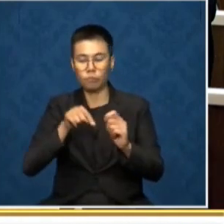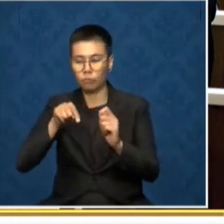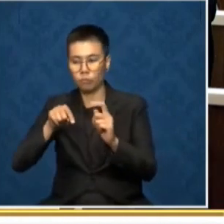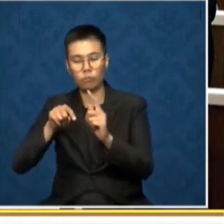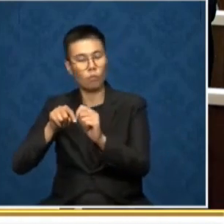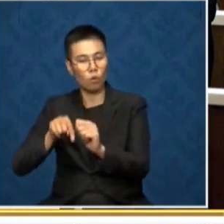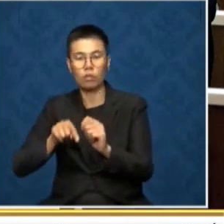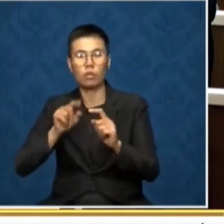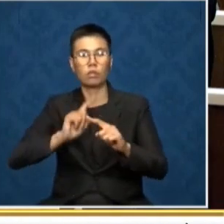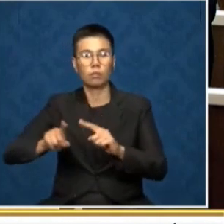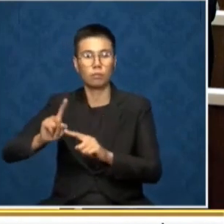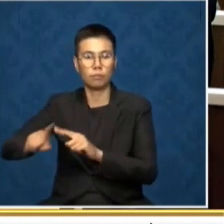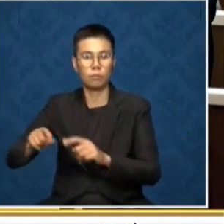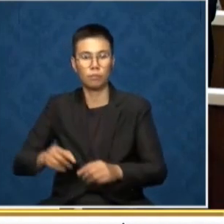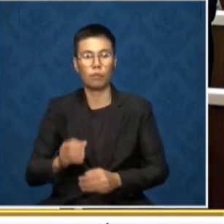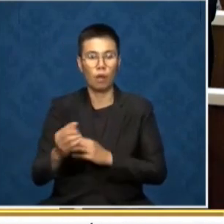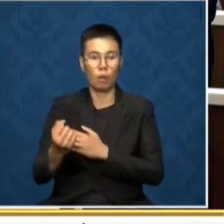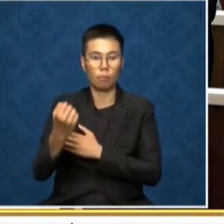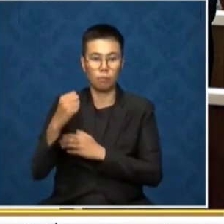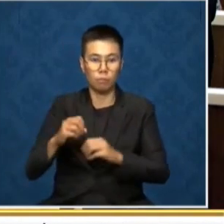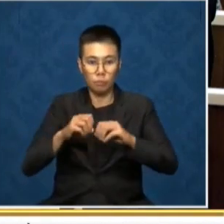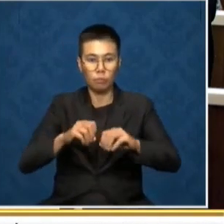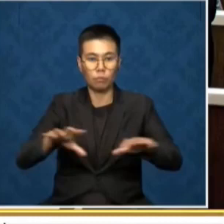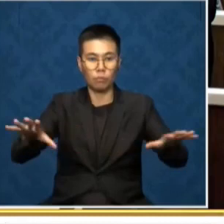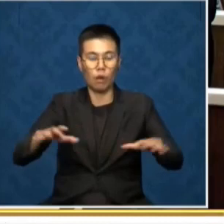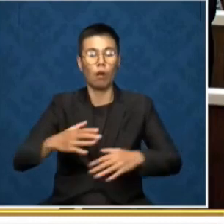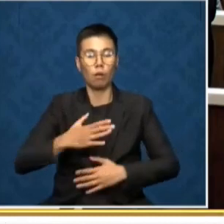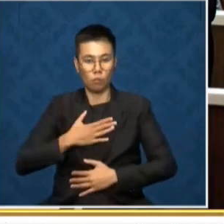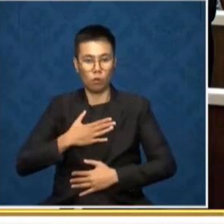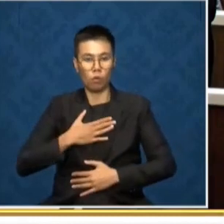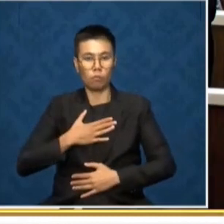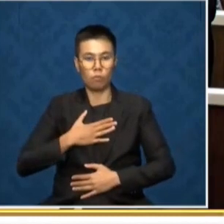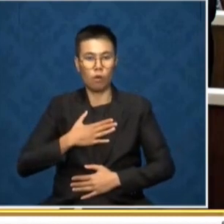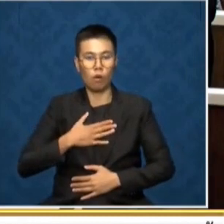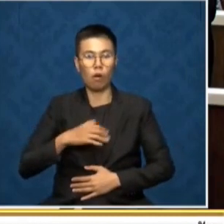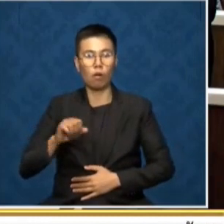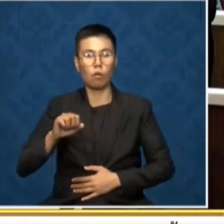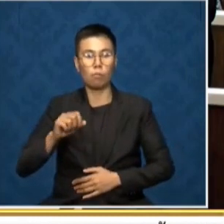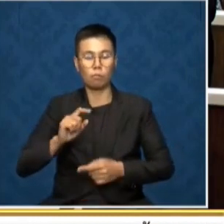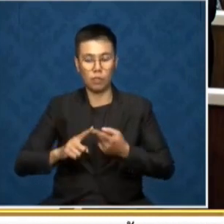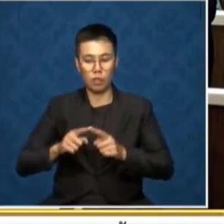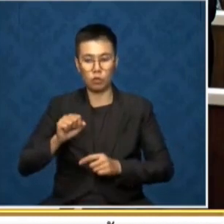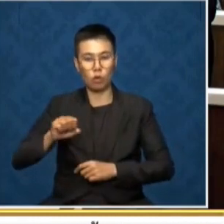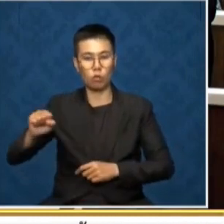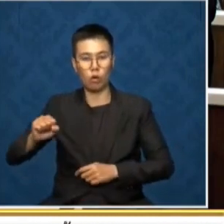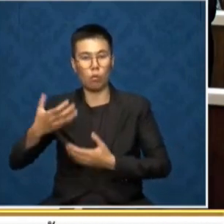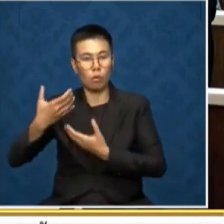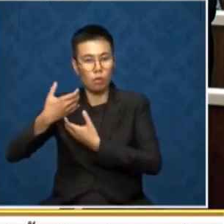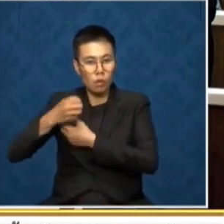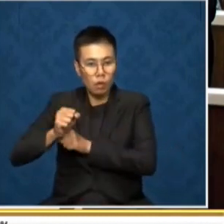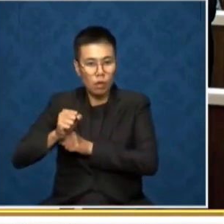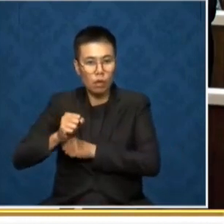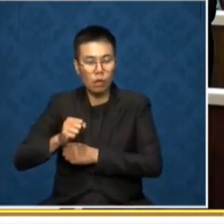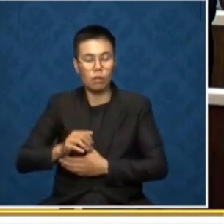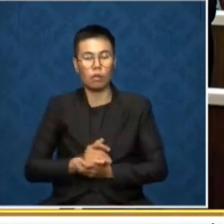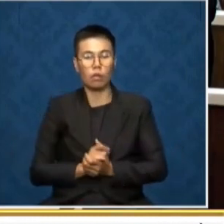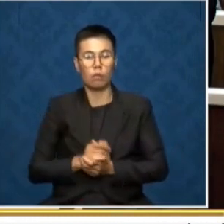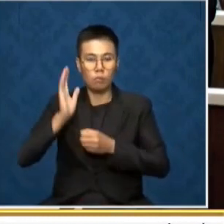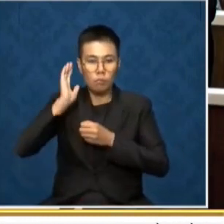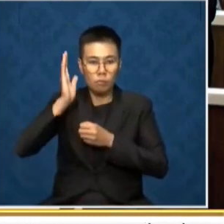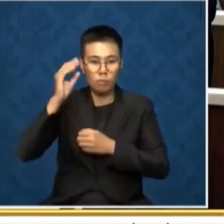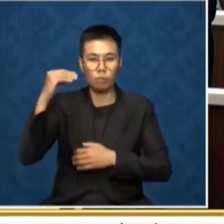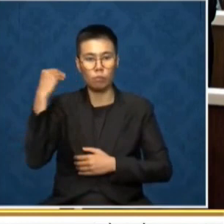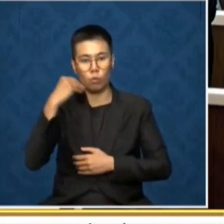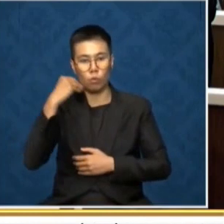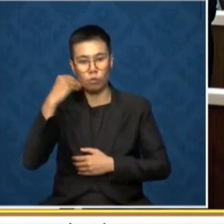นาจนั้นตัวกับผมเองและเพื่อนสมาชิกพรรคประชาธิปัตย์ได้กล่าวย้ำเรื่องนี้มาโดยตลอดเราเห็นว่าถ้